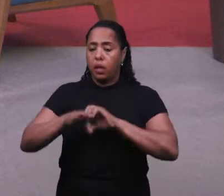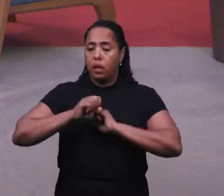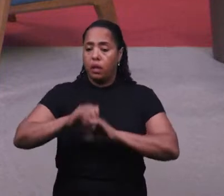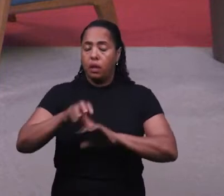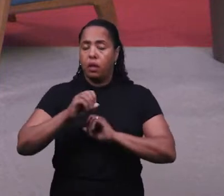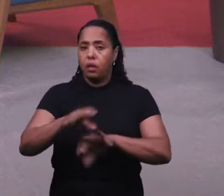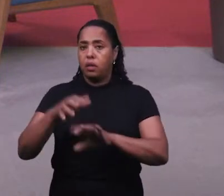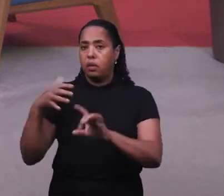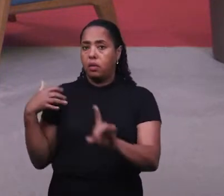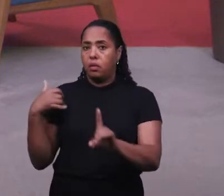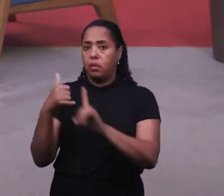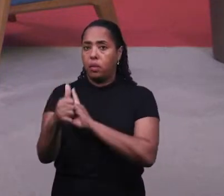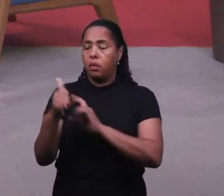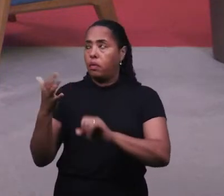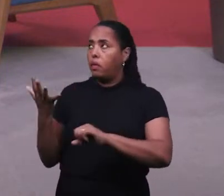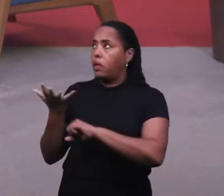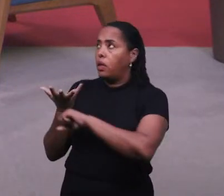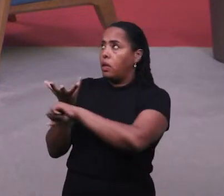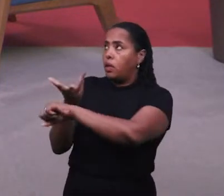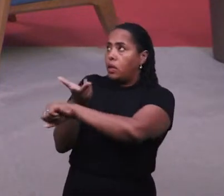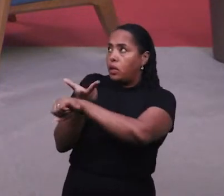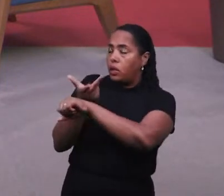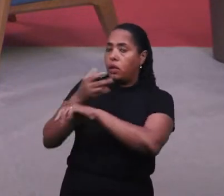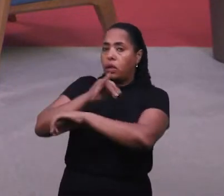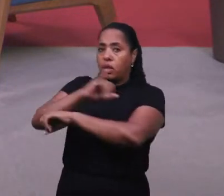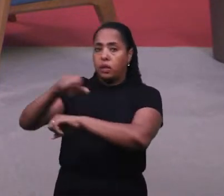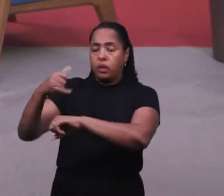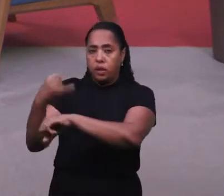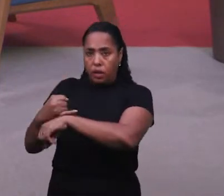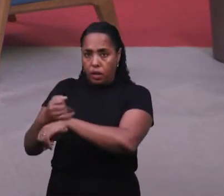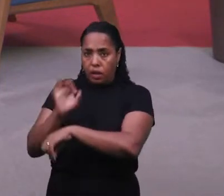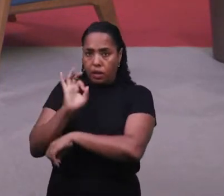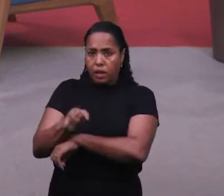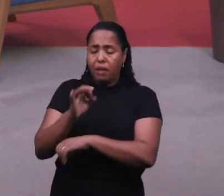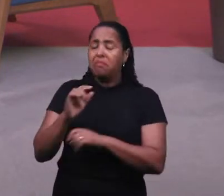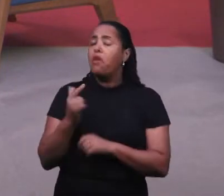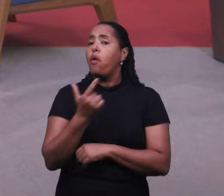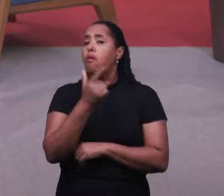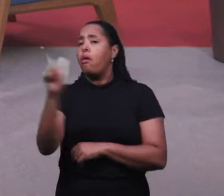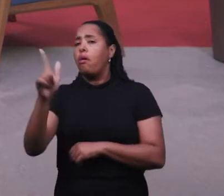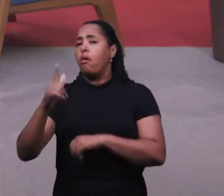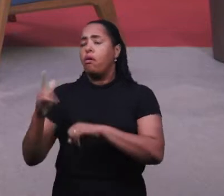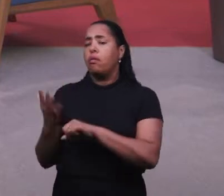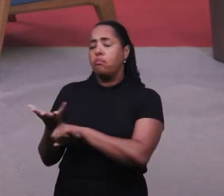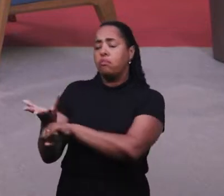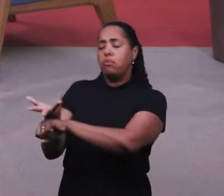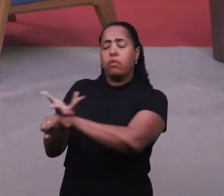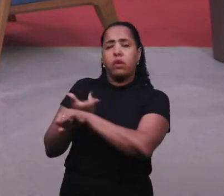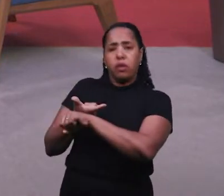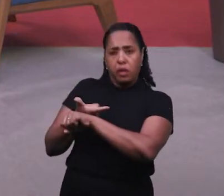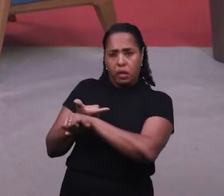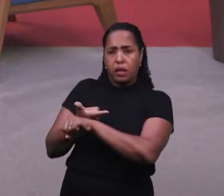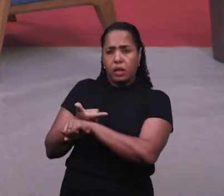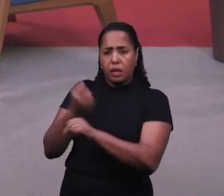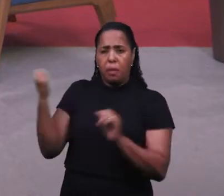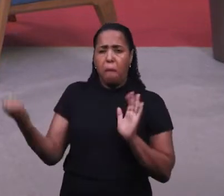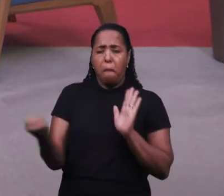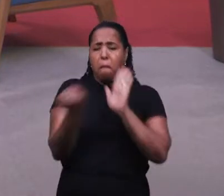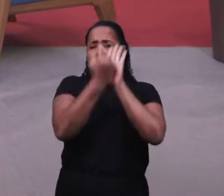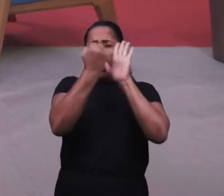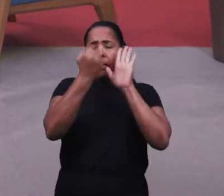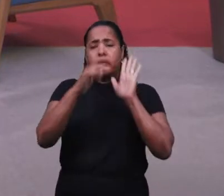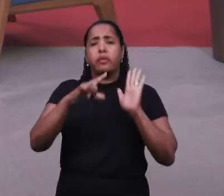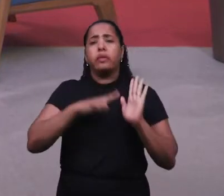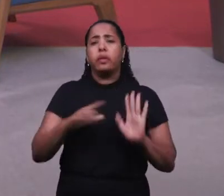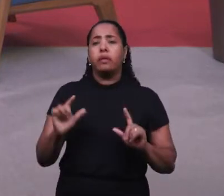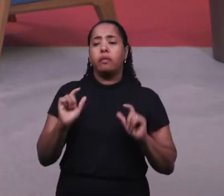l'implication prophétique de la conquête de Jérusalem. Mais il y a eu une autre conquête très marquante dans le gouvernement de David, qui a été